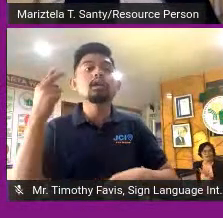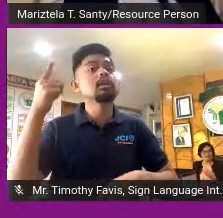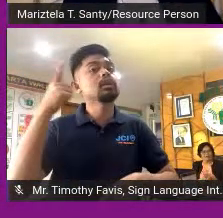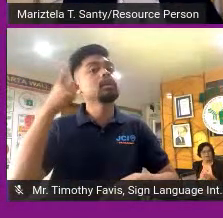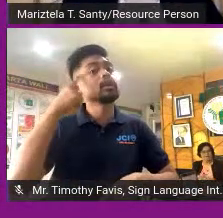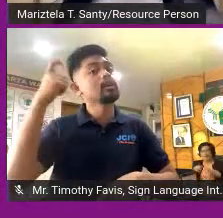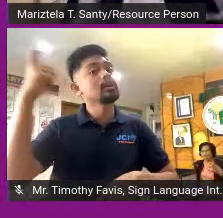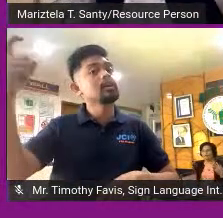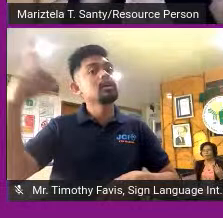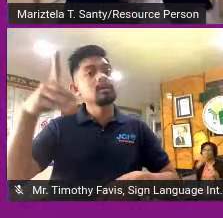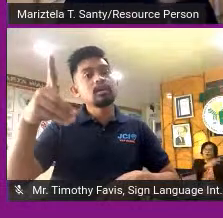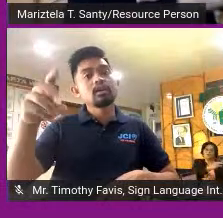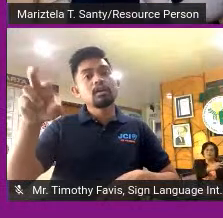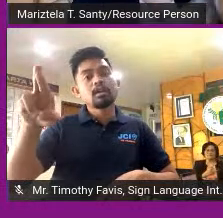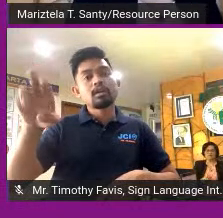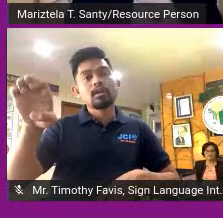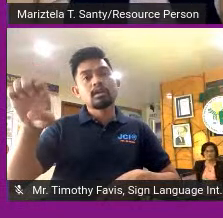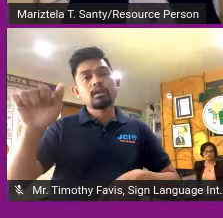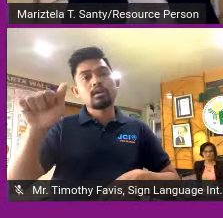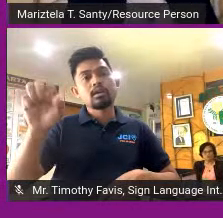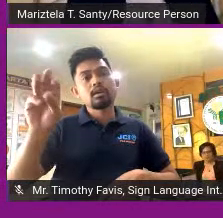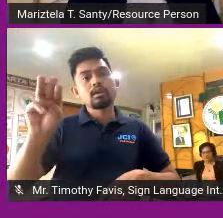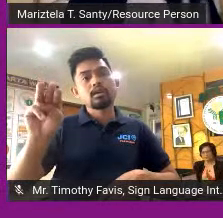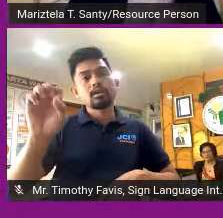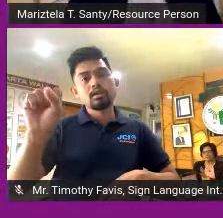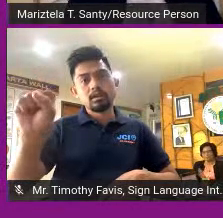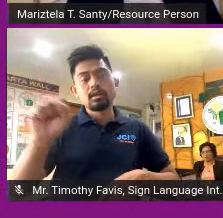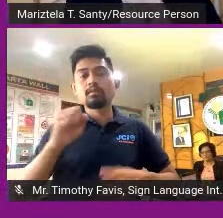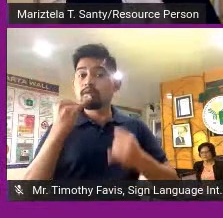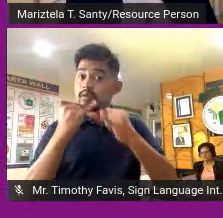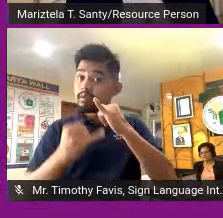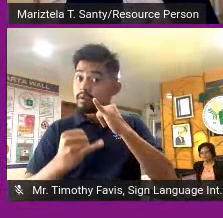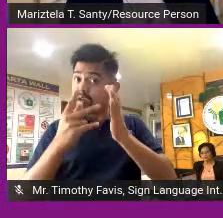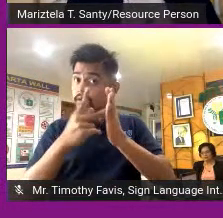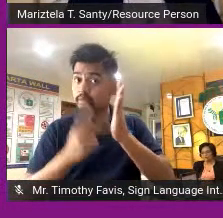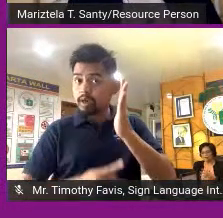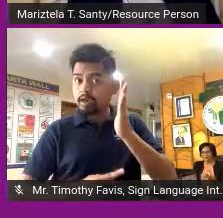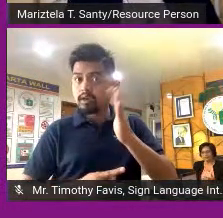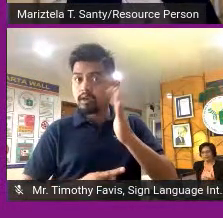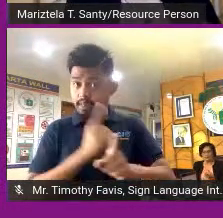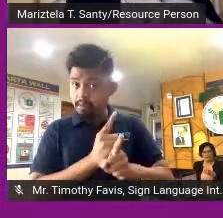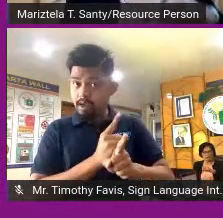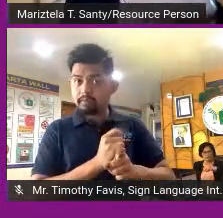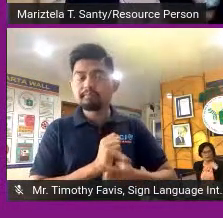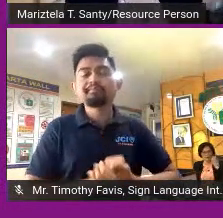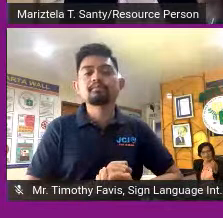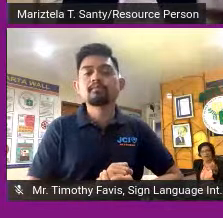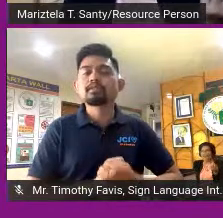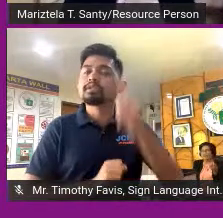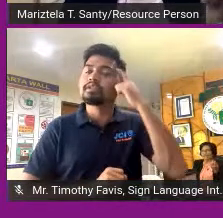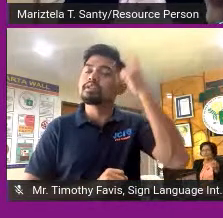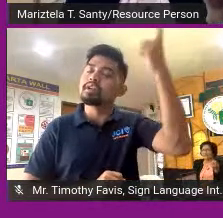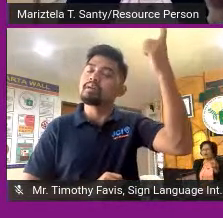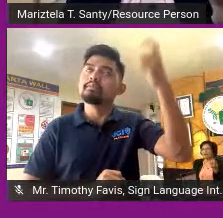na siya. If we go back to the video, at the last part, yung lalaki